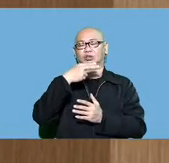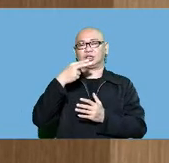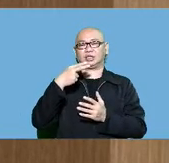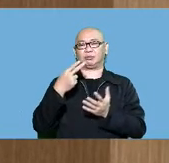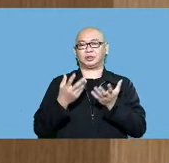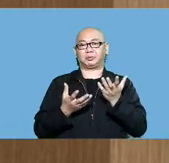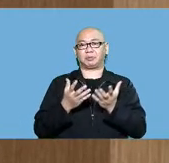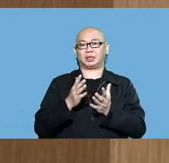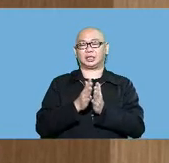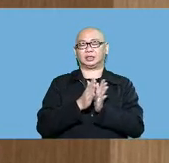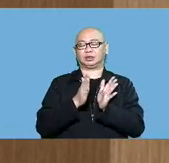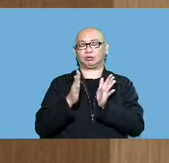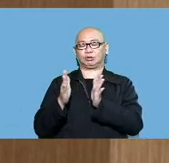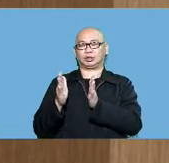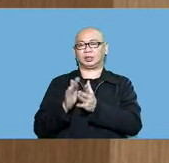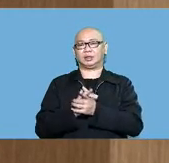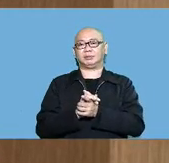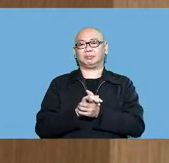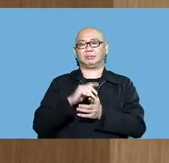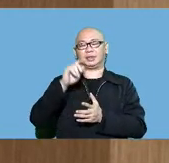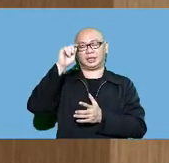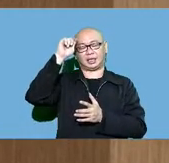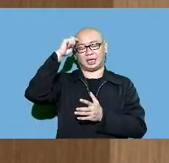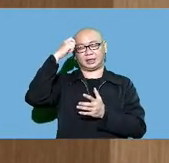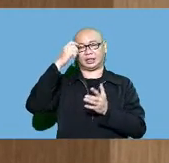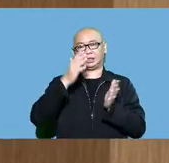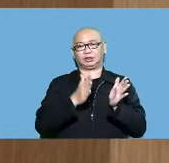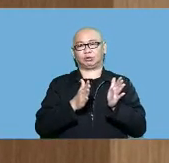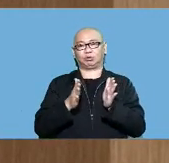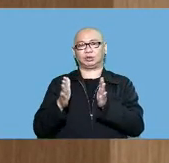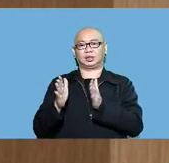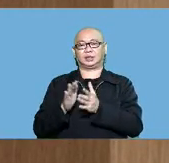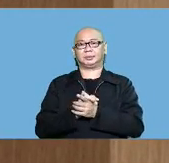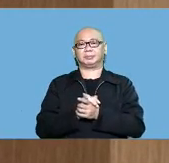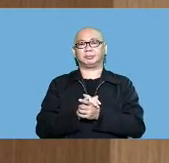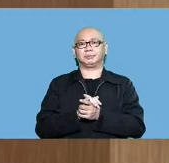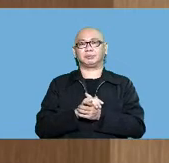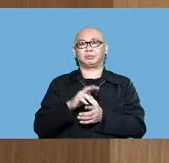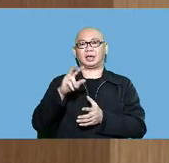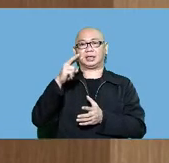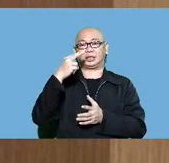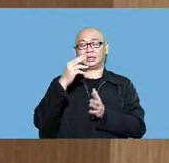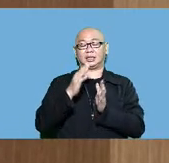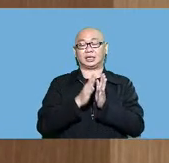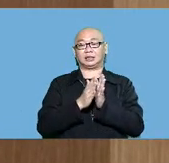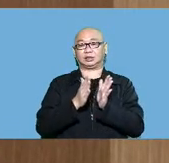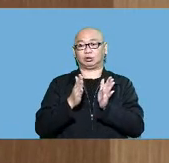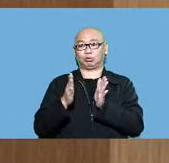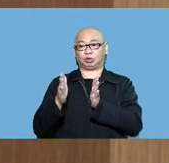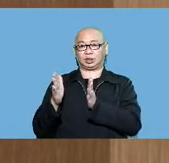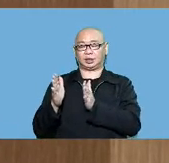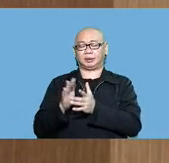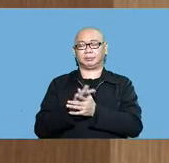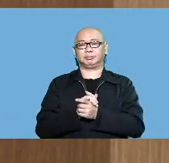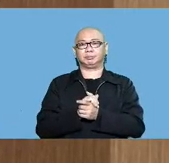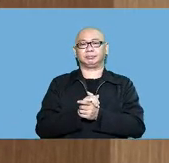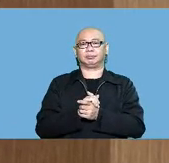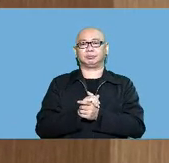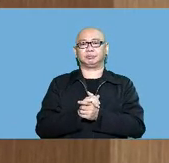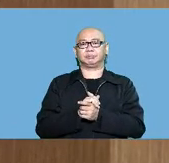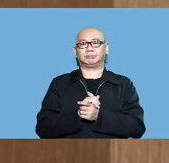menimbang dan seterusnya, mengingat dan seterusnya, memperhatikan dan seterusnya,